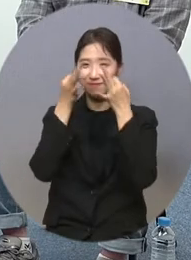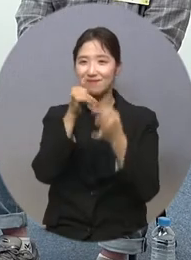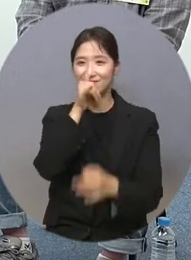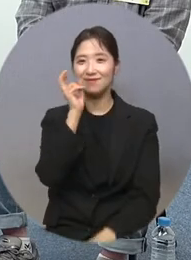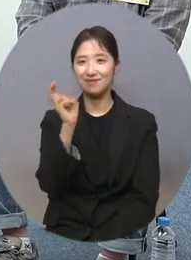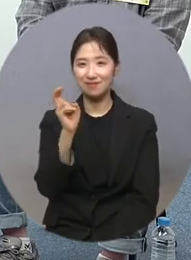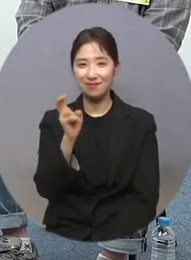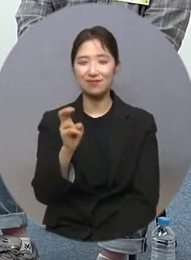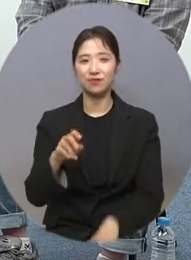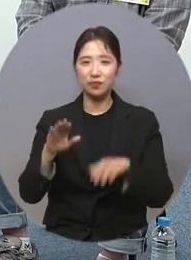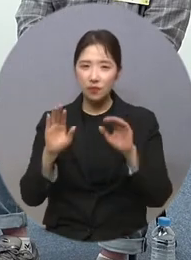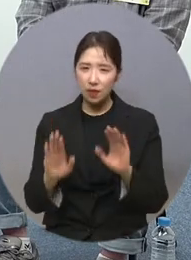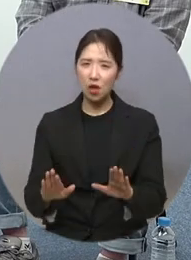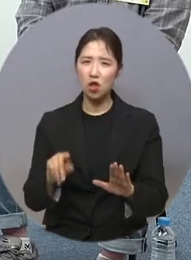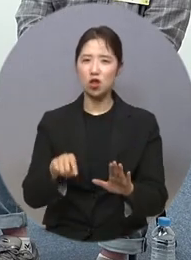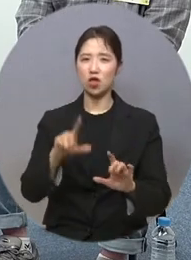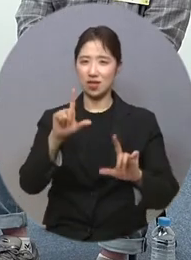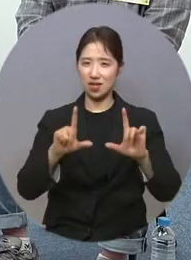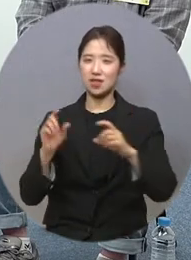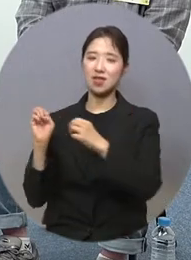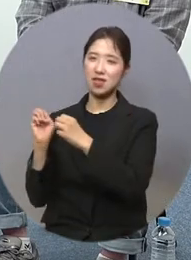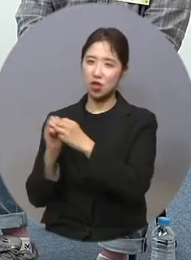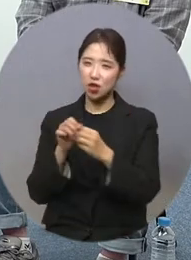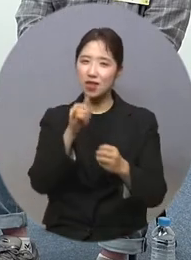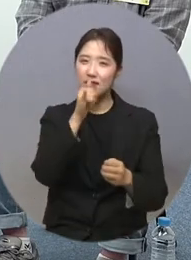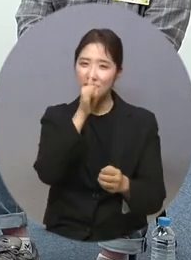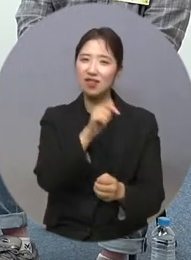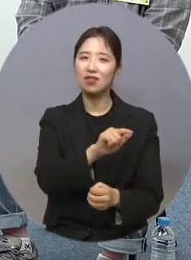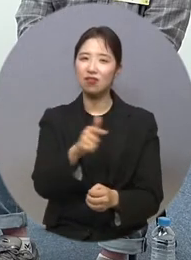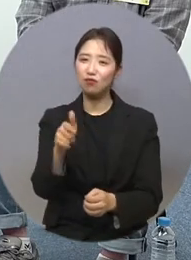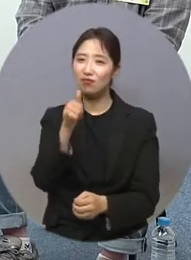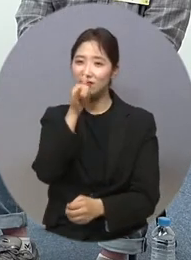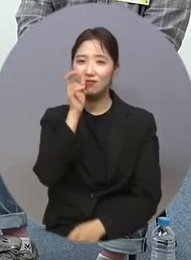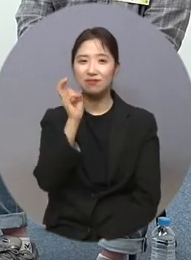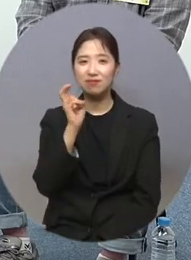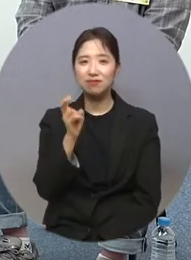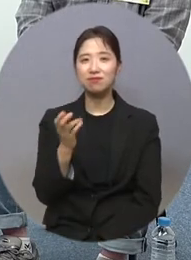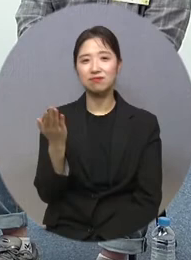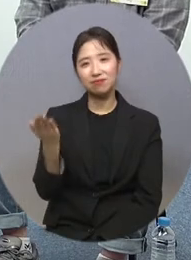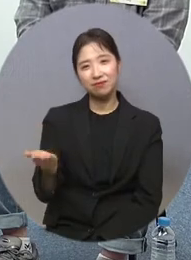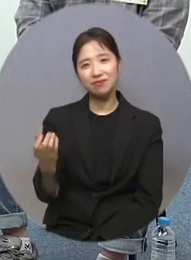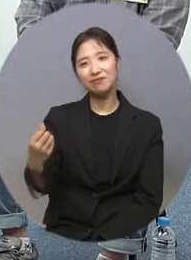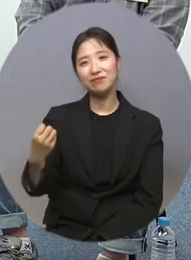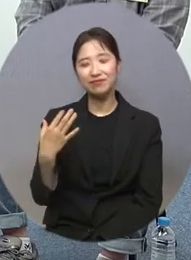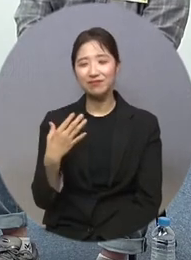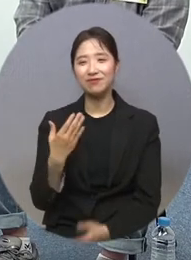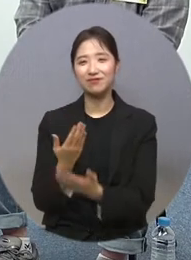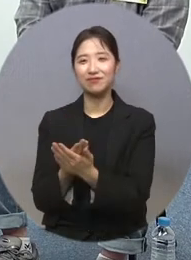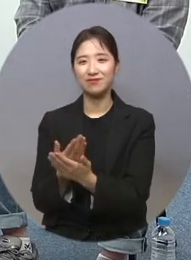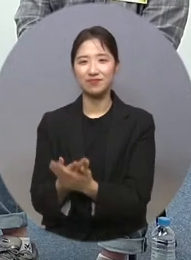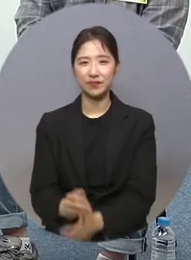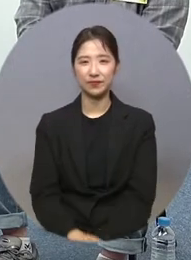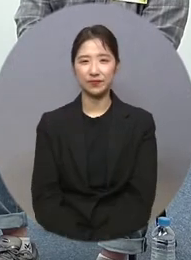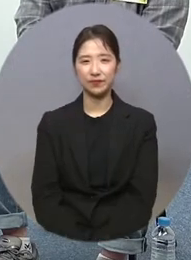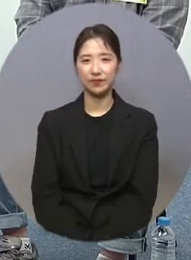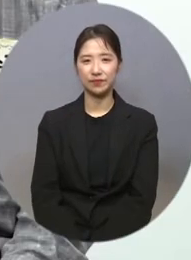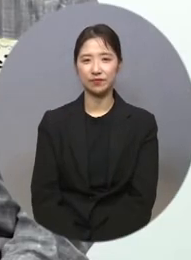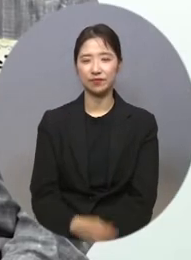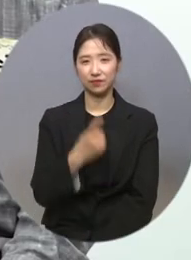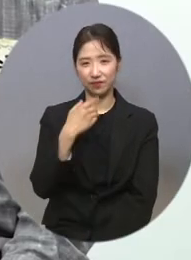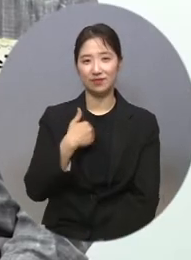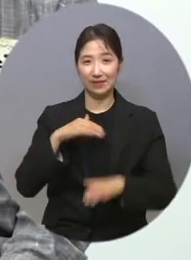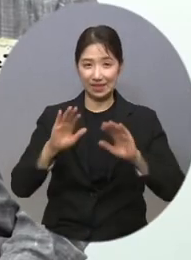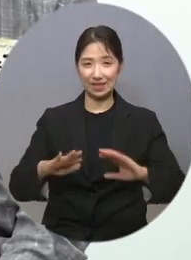그래서 현재에 영향을 미쳤던 그런 일들도 좀 있으실 것 같은데 우리 저 먼저 좀 부탁을 드려볼까요? 네, 지금